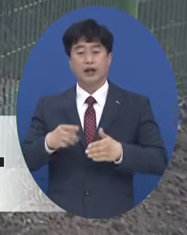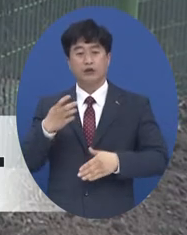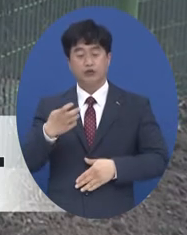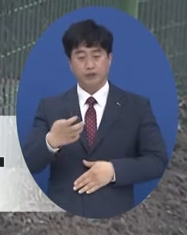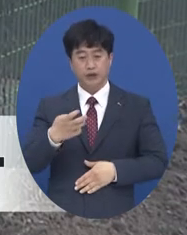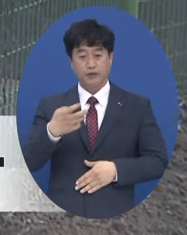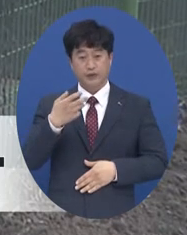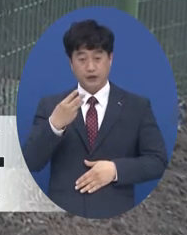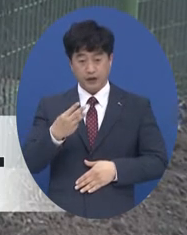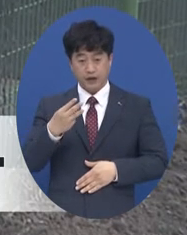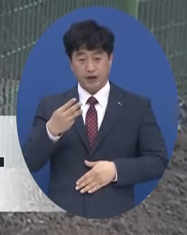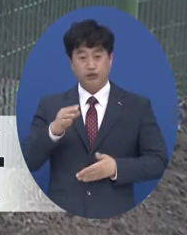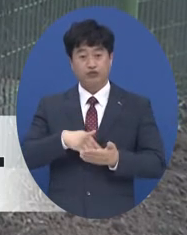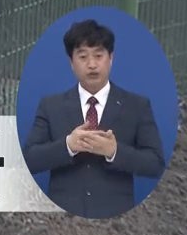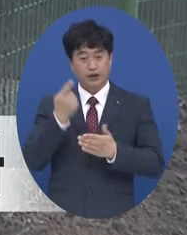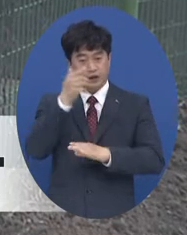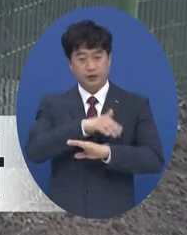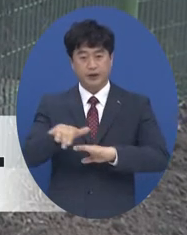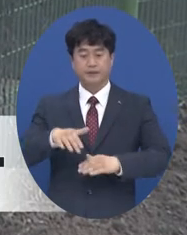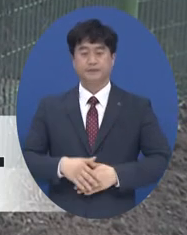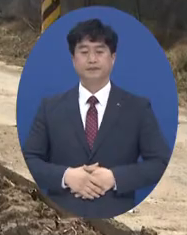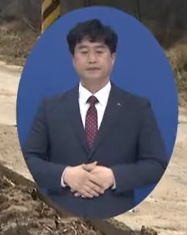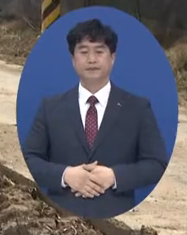청순 기자가 현장 취재했습니다